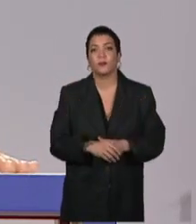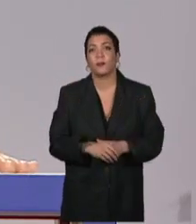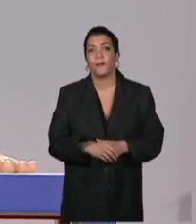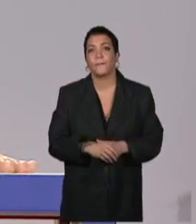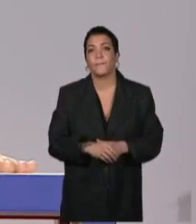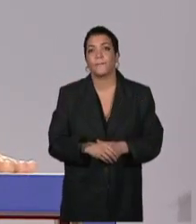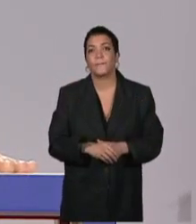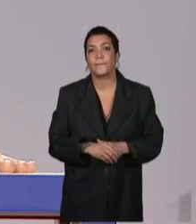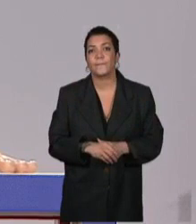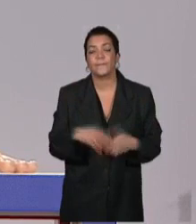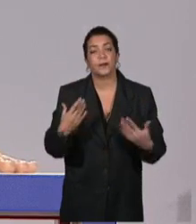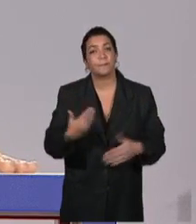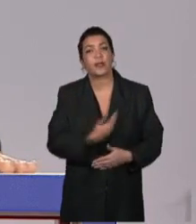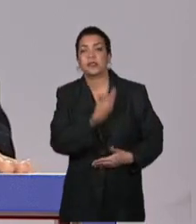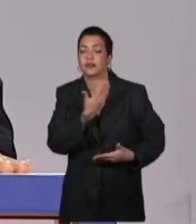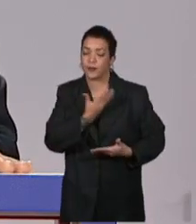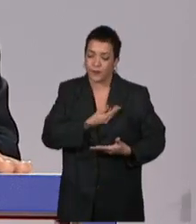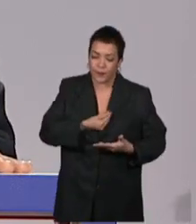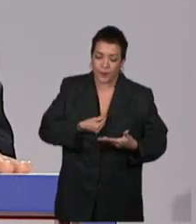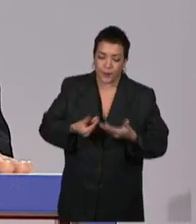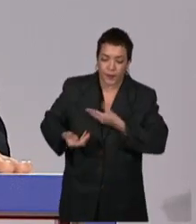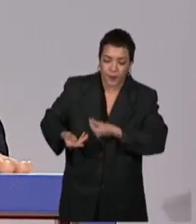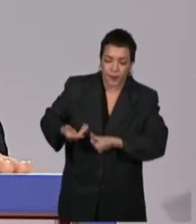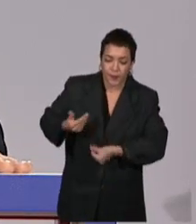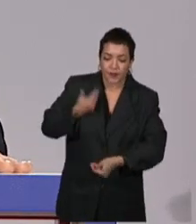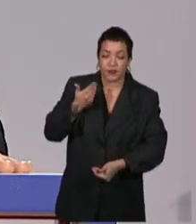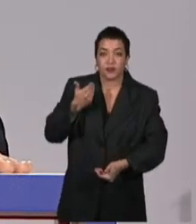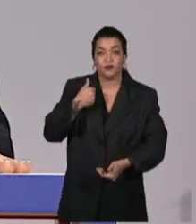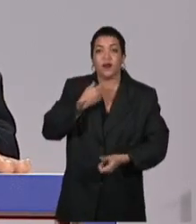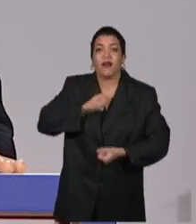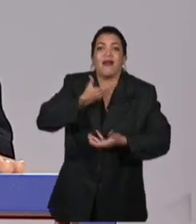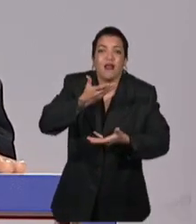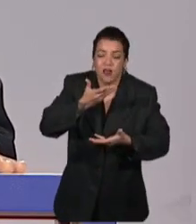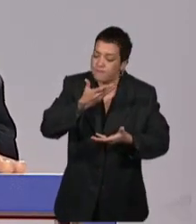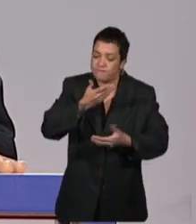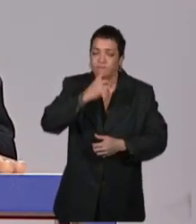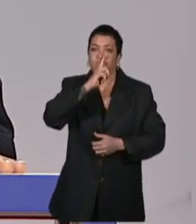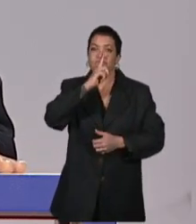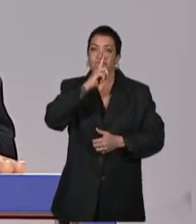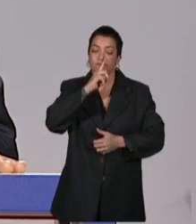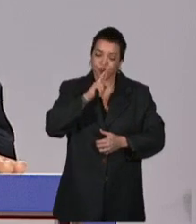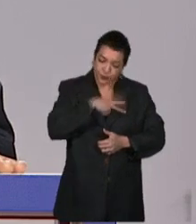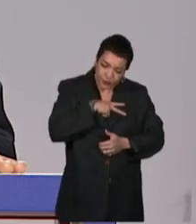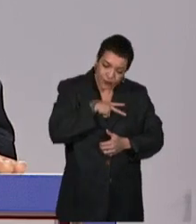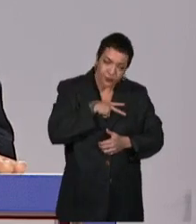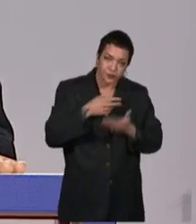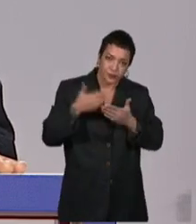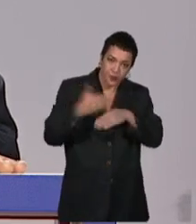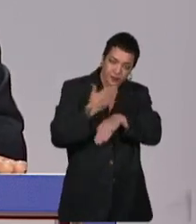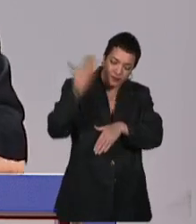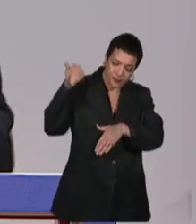Alors, ces cicatrices, je ne vous en parlerai pas. Parce qu'elles n'appartiennent qu'à moi et aux miens.